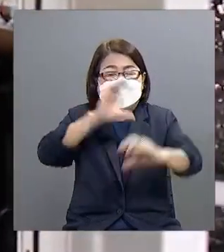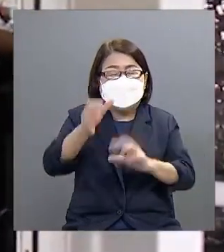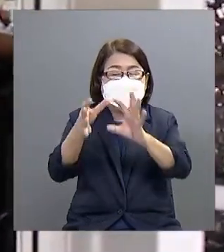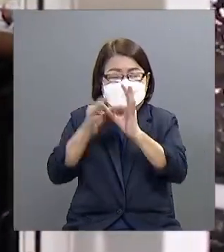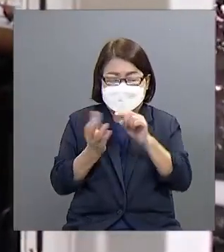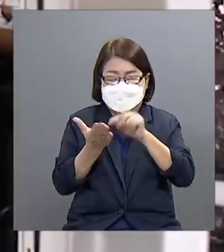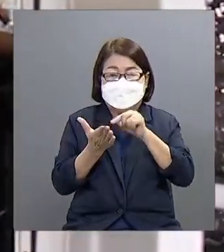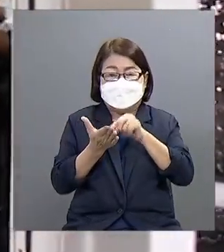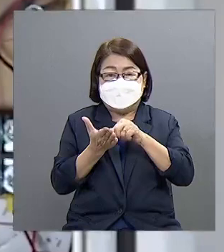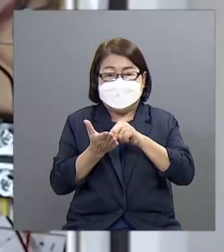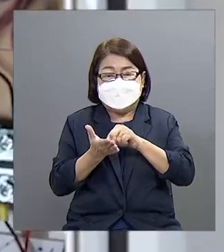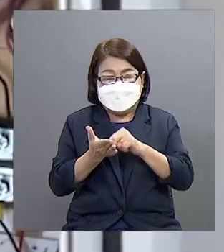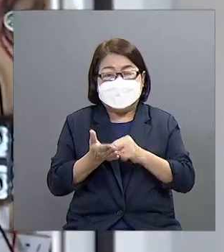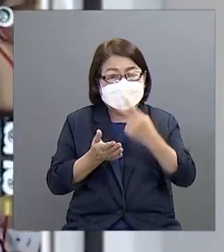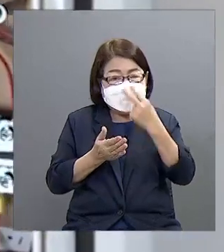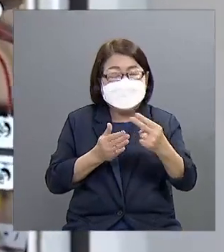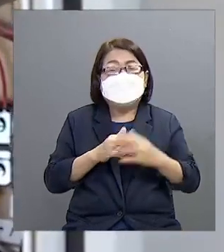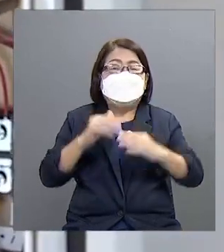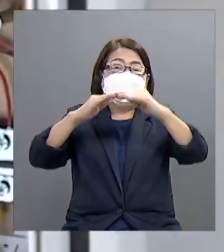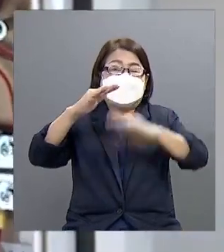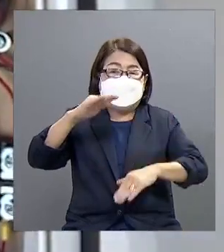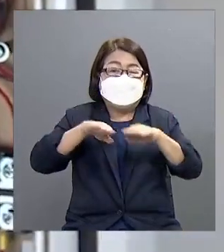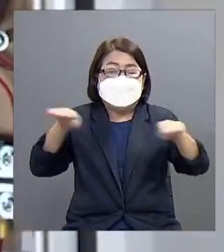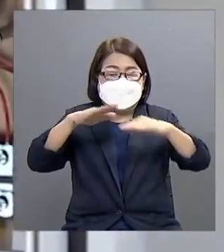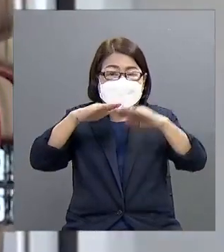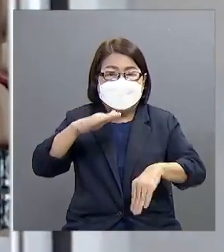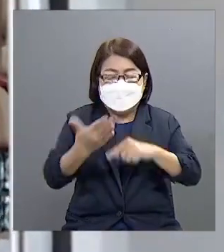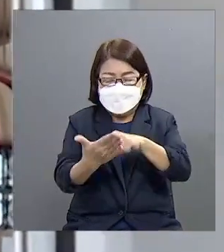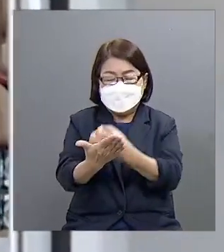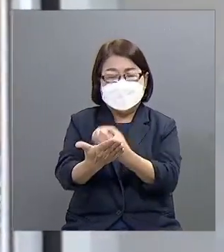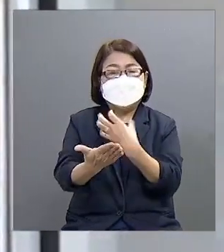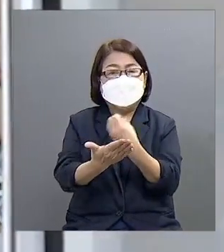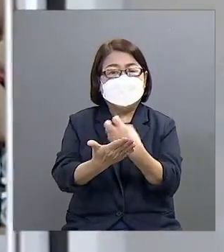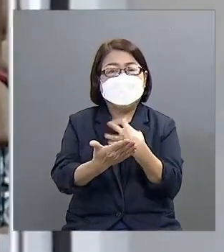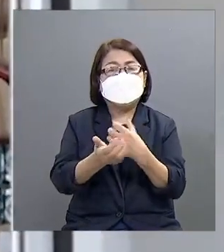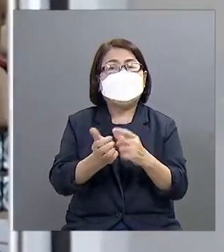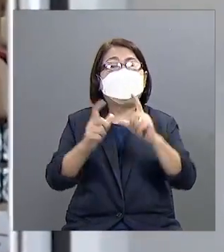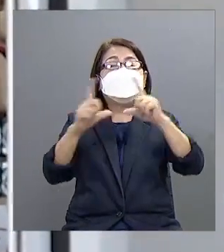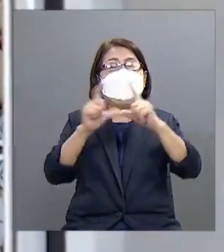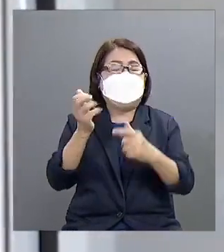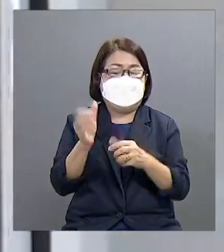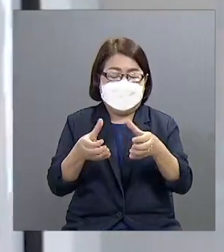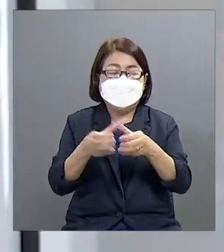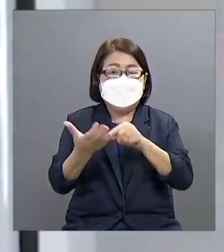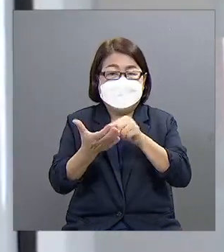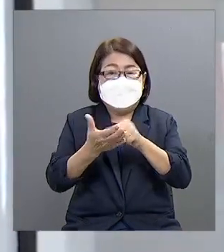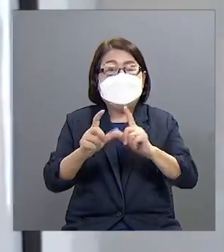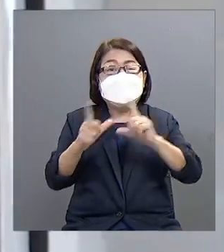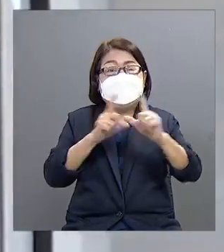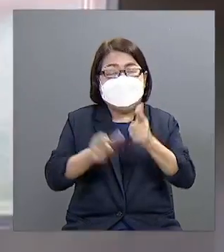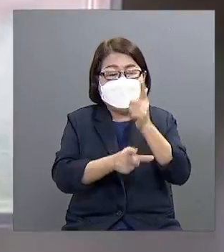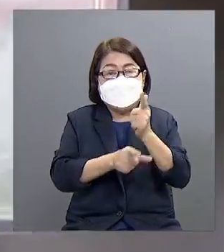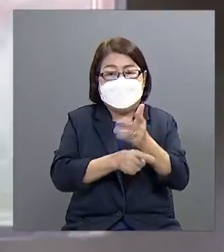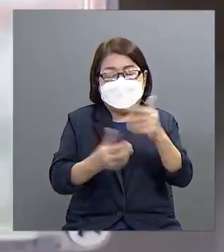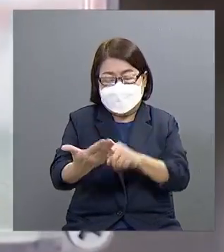ค่าออกซิเจนต่ำกว่ามาตรฐานปั๊บเนี่ยมันจะมีการสื่อสารส่งสารเข้ามาในไลน์สื่อสารนะครับของเกษตรกรผู้เลี้ยงปลาด้วยกันเพื่อแจ้ง